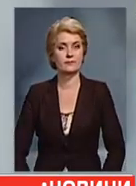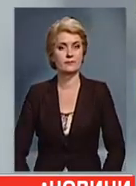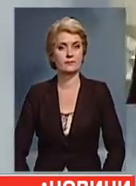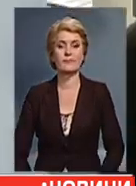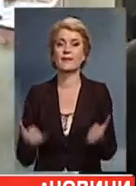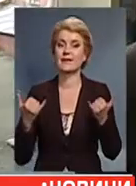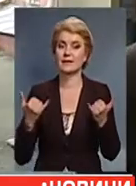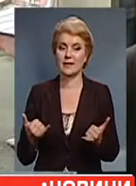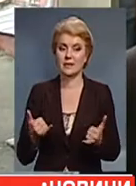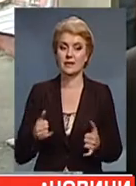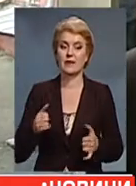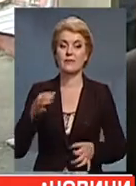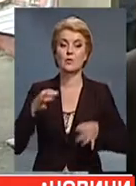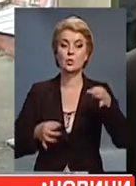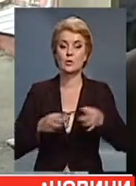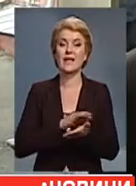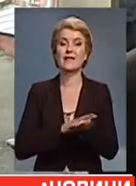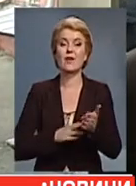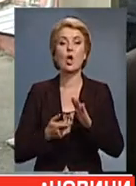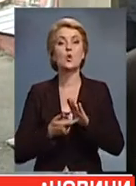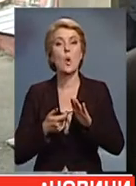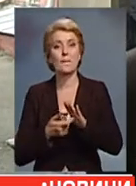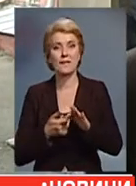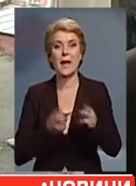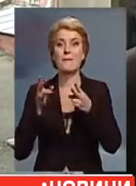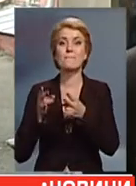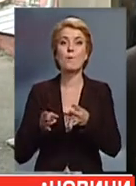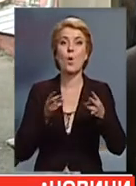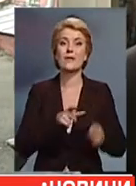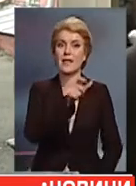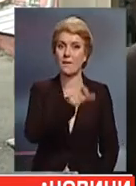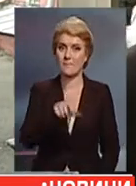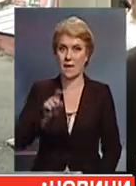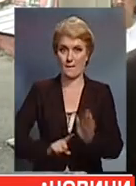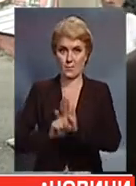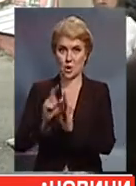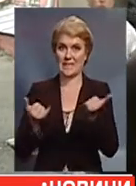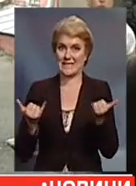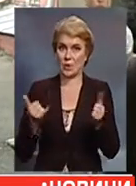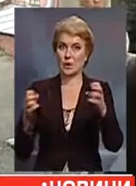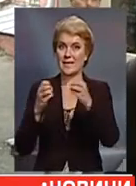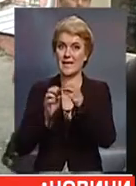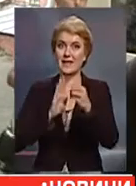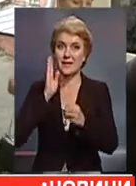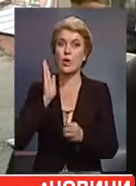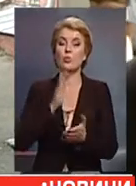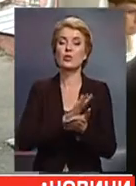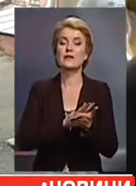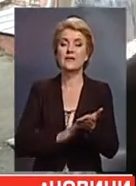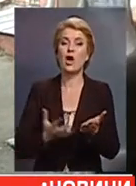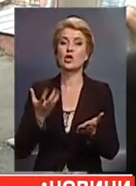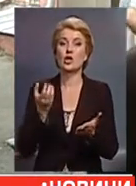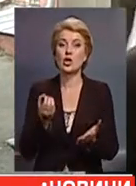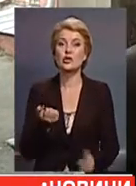Олександре, наразі в суді тривають допити потерпілих. Вони розпочалися сьогодні о 10 ранку і будуть тривати ще кілька